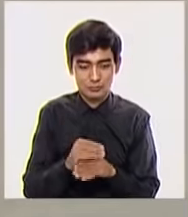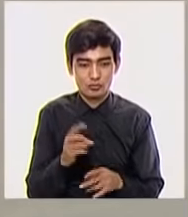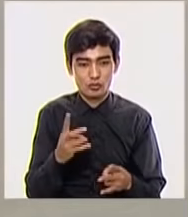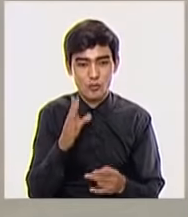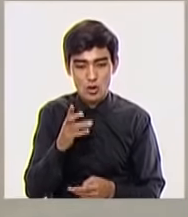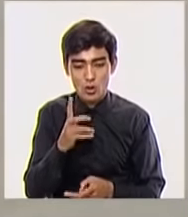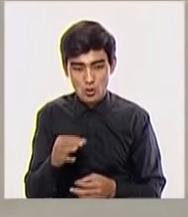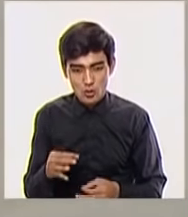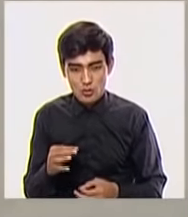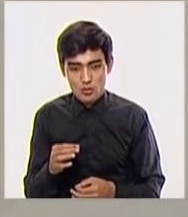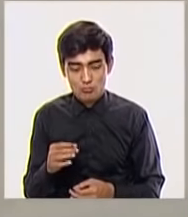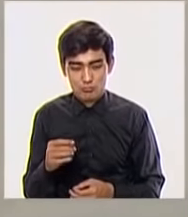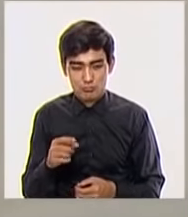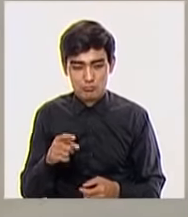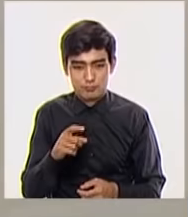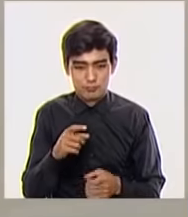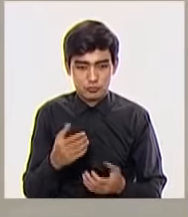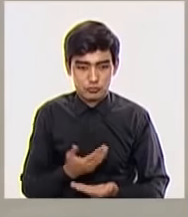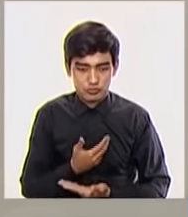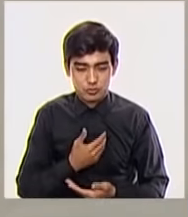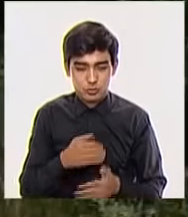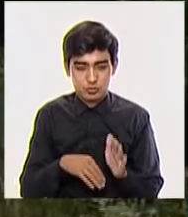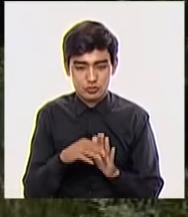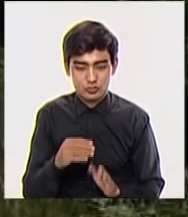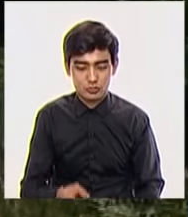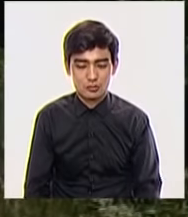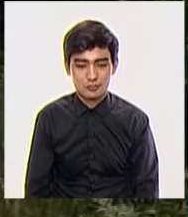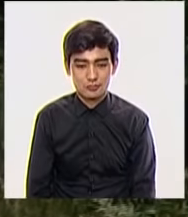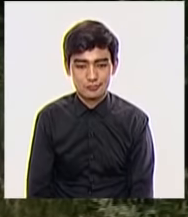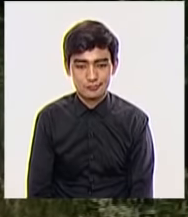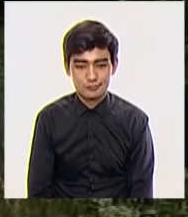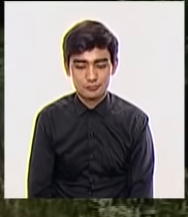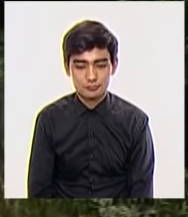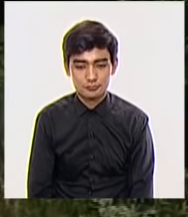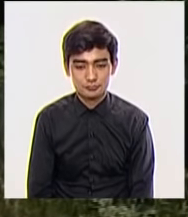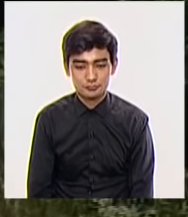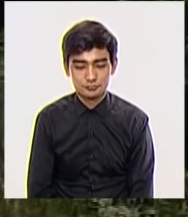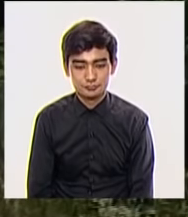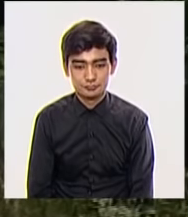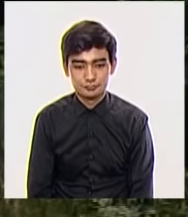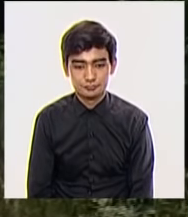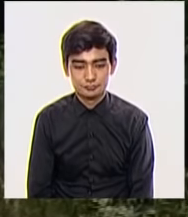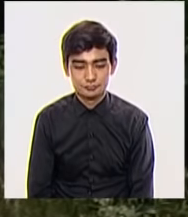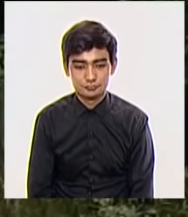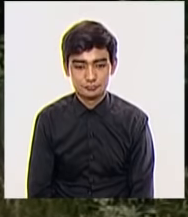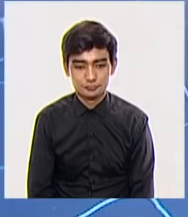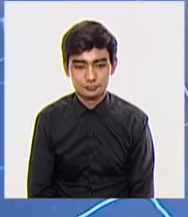пустить. И тут уже не до удобств. Выжить бы. Нина Шапо, Елена Досова, Информбюро, Костанайская